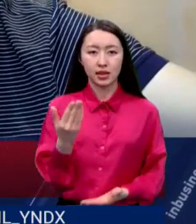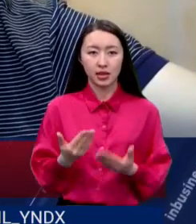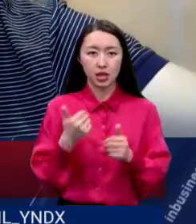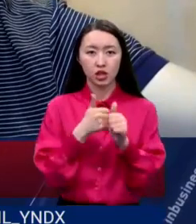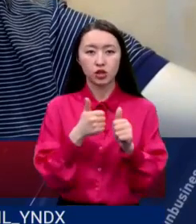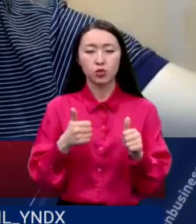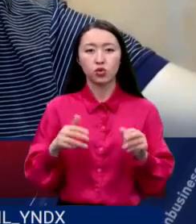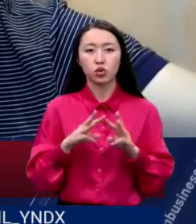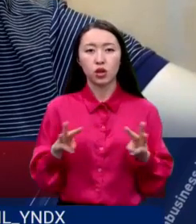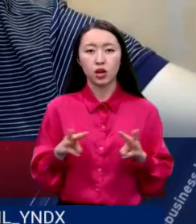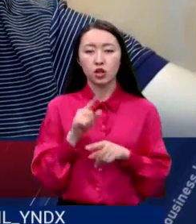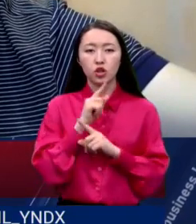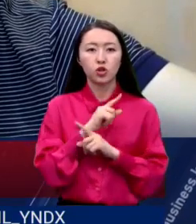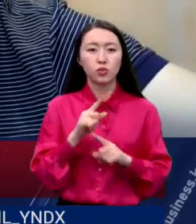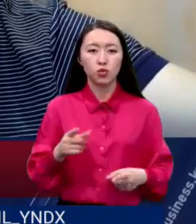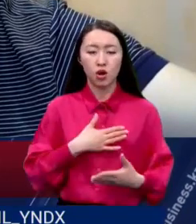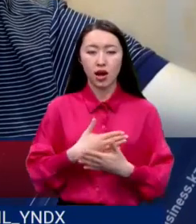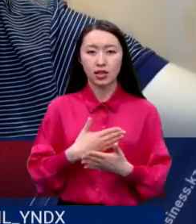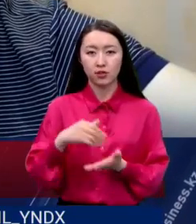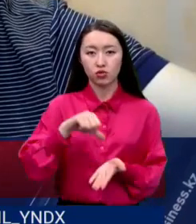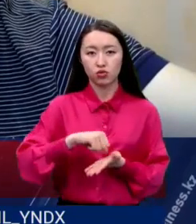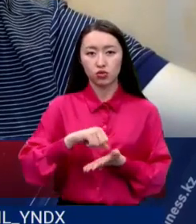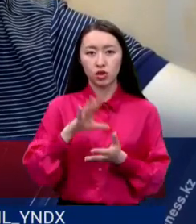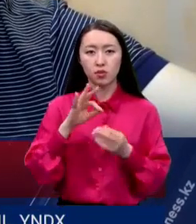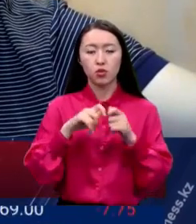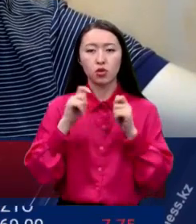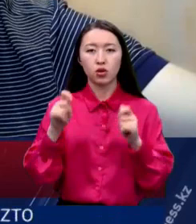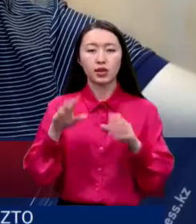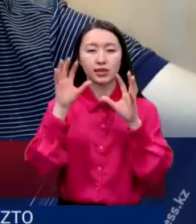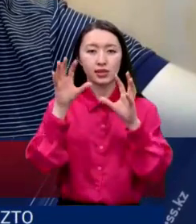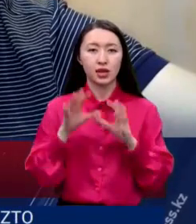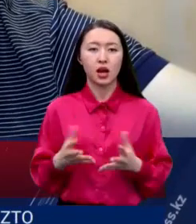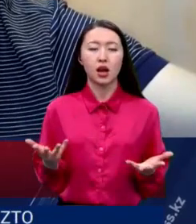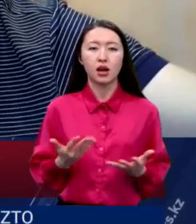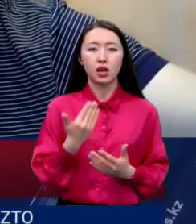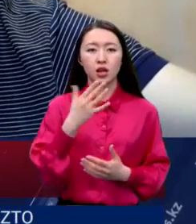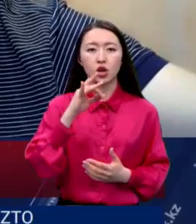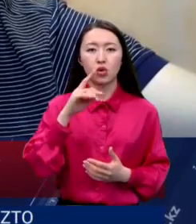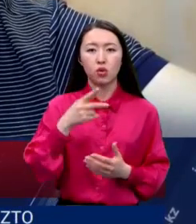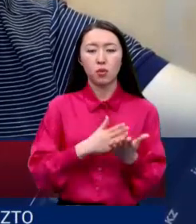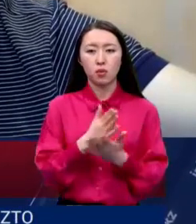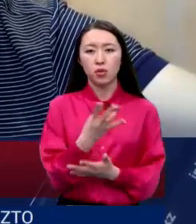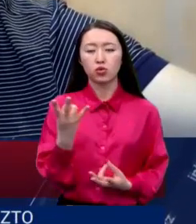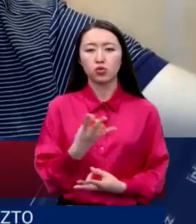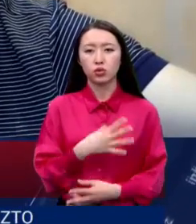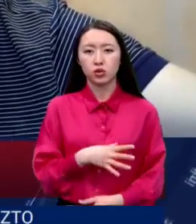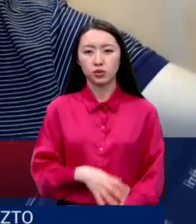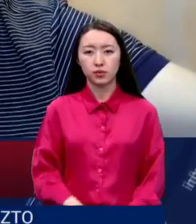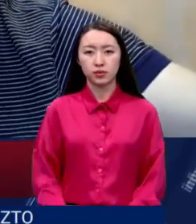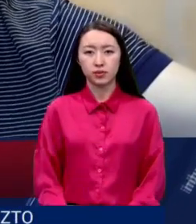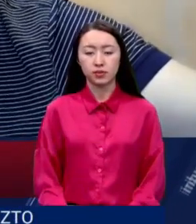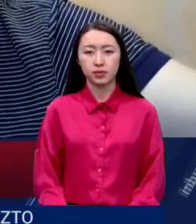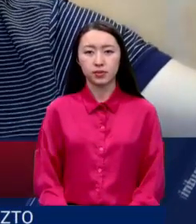Верхней Палаты вот, не будут принимать активного участия в разработке законопроектов, какая их роль вообще в политической системе?